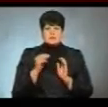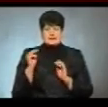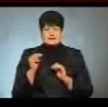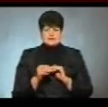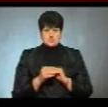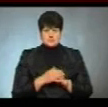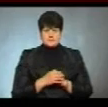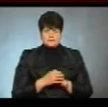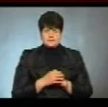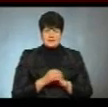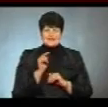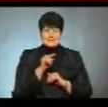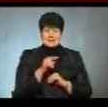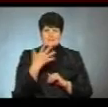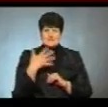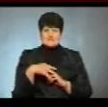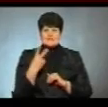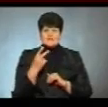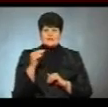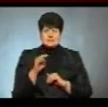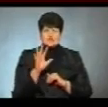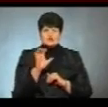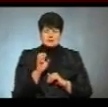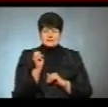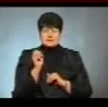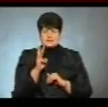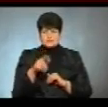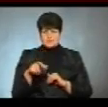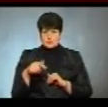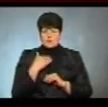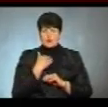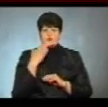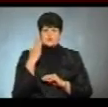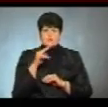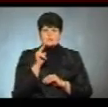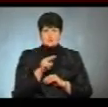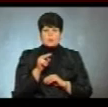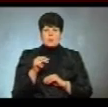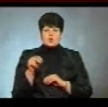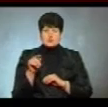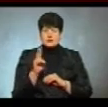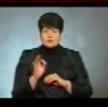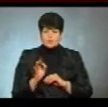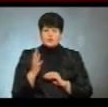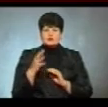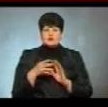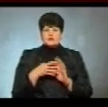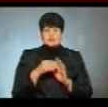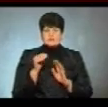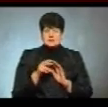888. Із них 52 413 осіб проголосували за Петра Порошенка – та